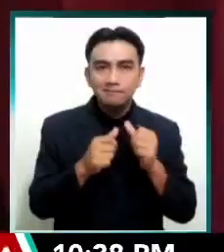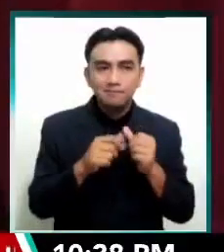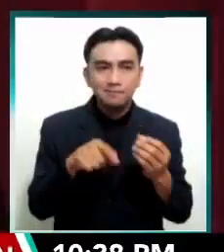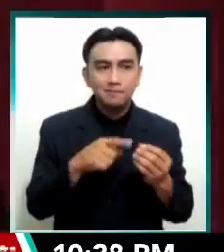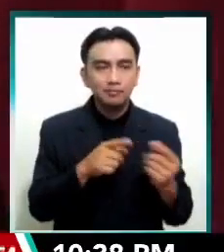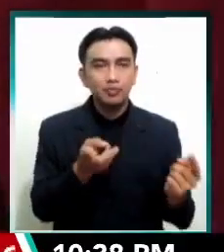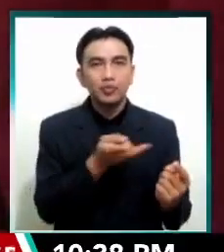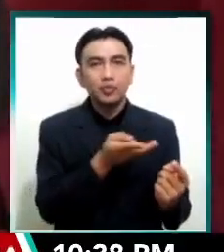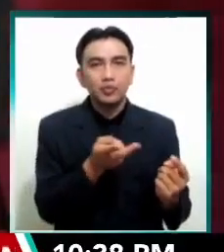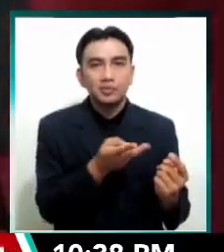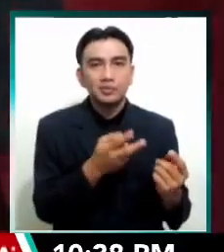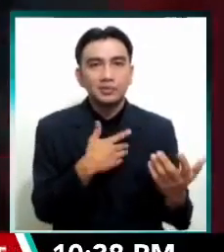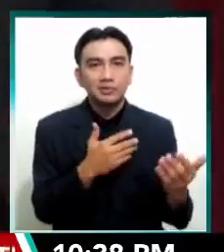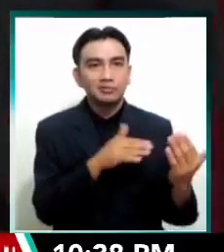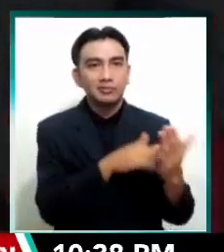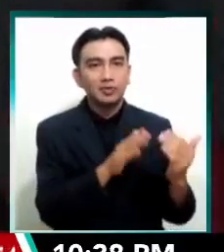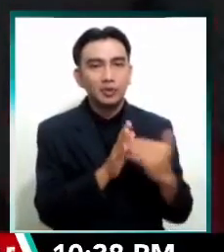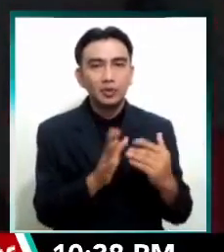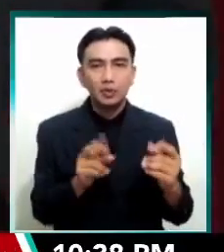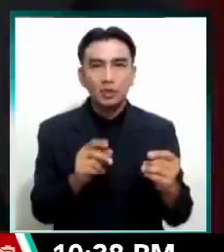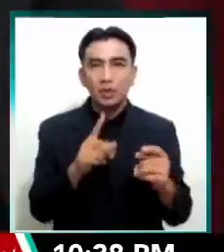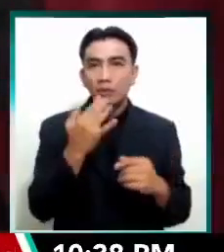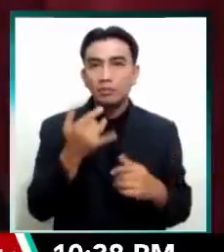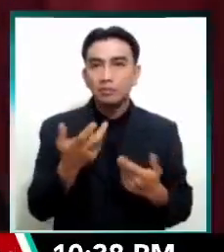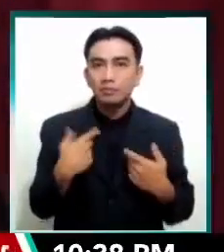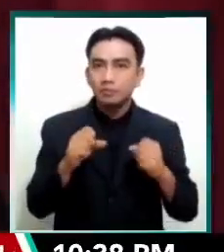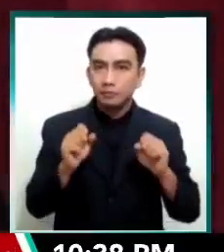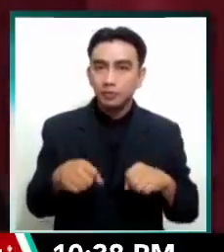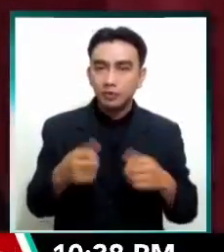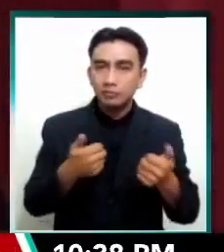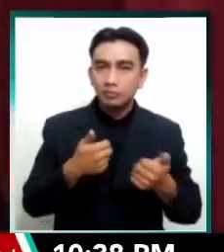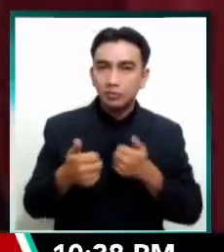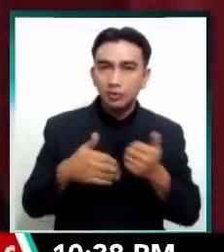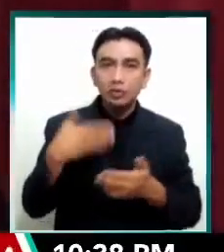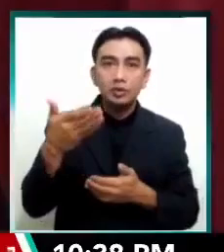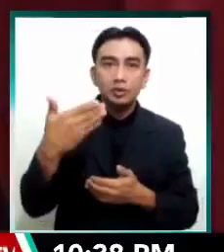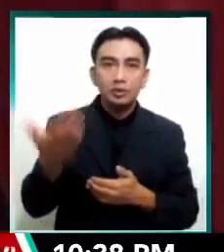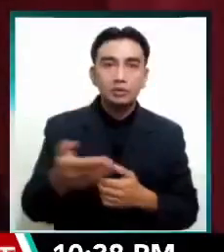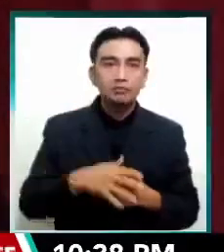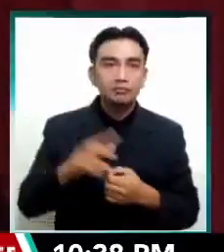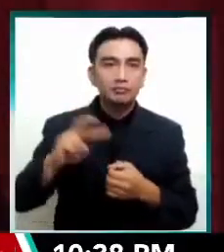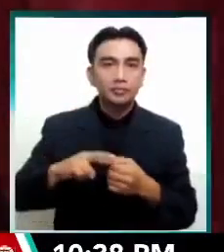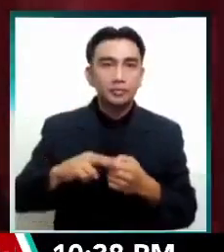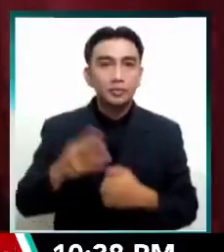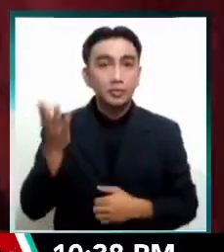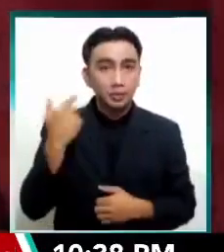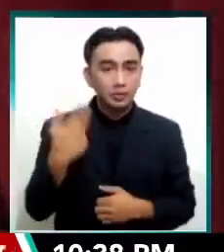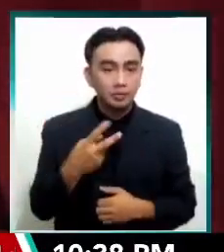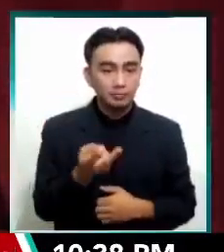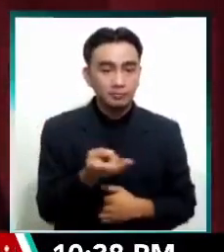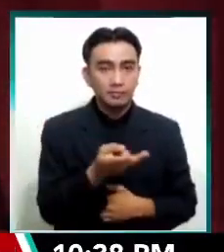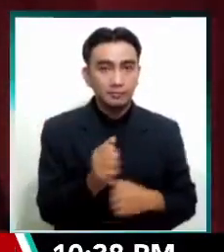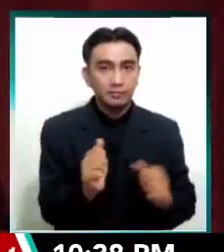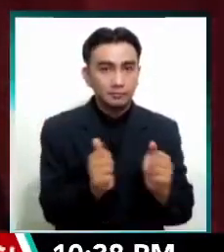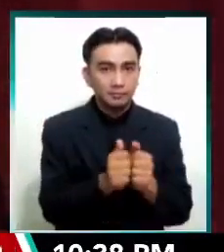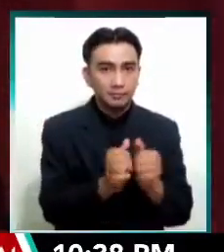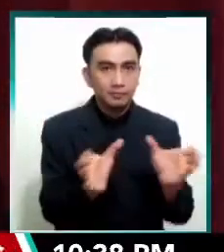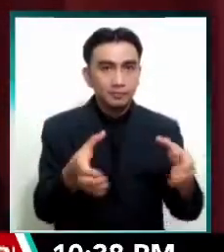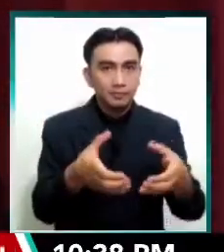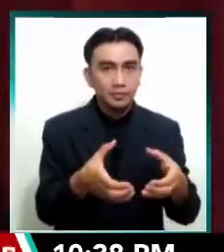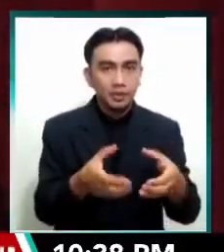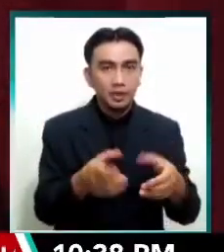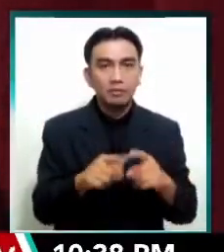sa 2028 presidential elections. Matatanda ang magkapartido noon ang dalawa pero nagbitiw na ang bise sa Lakas